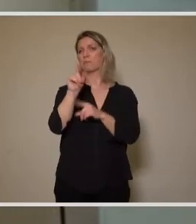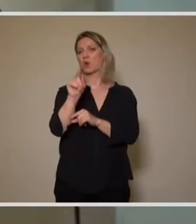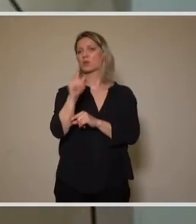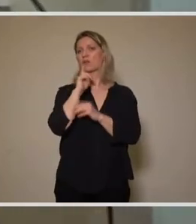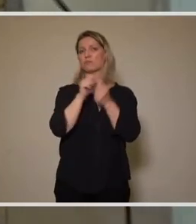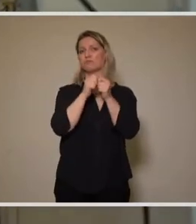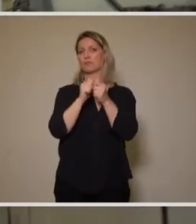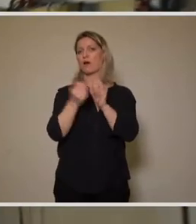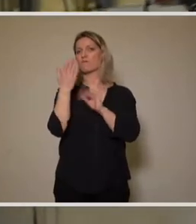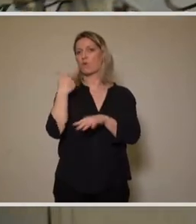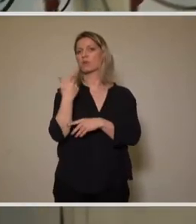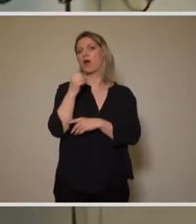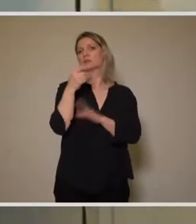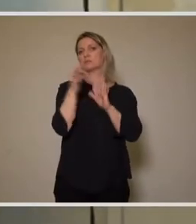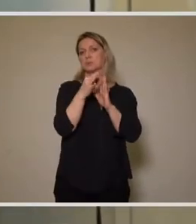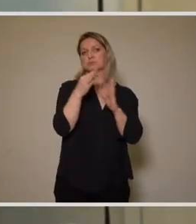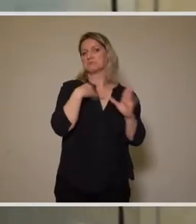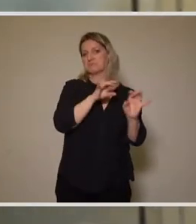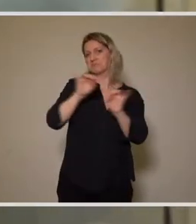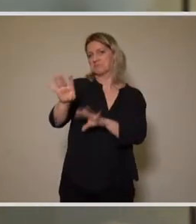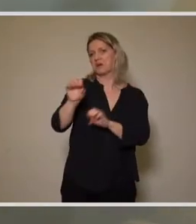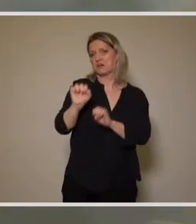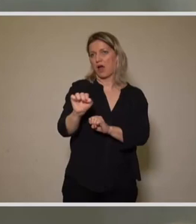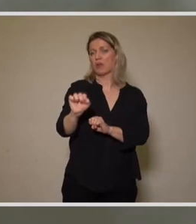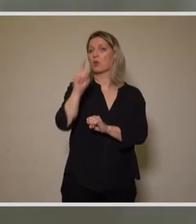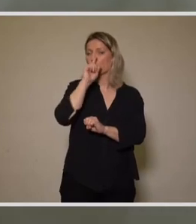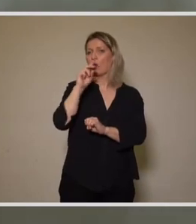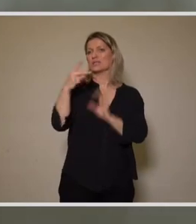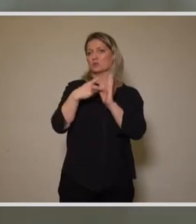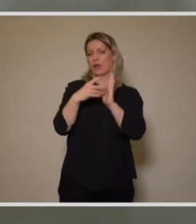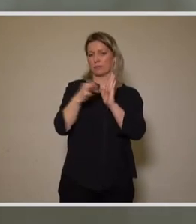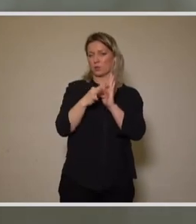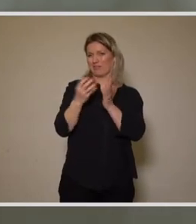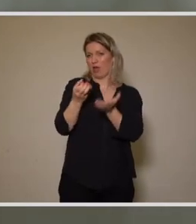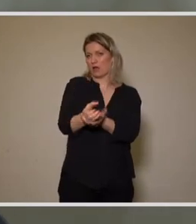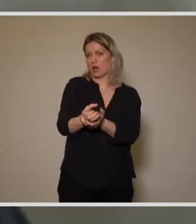aus unserem Änderungsantrag verzichten und nur über die Ergänzung im zweiten Punkt abstimmen.